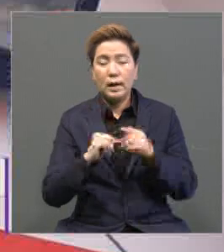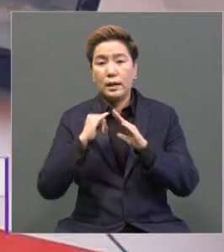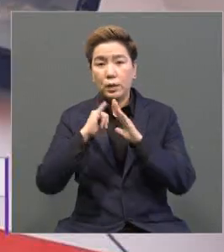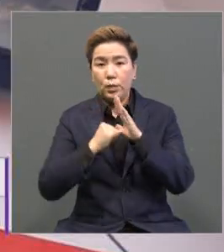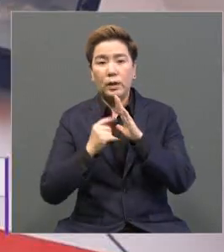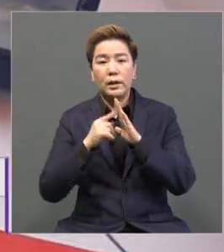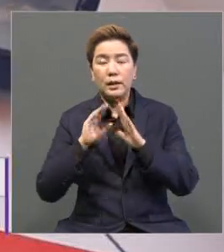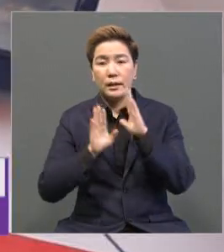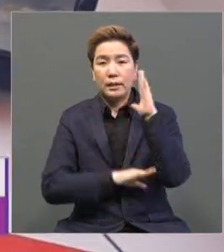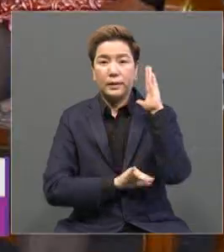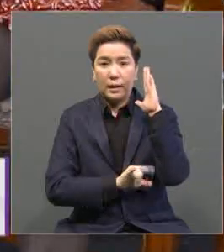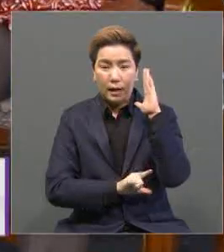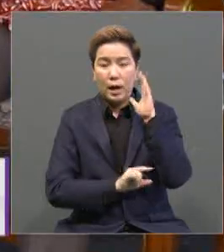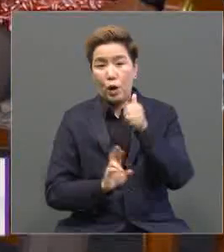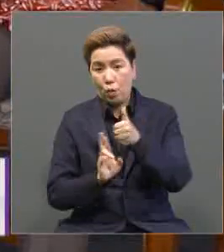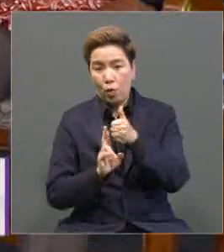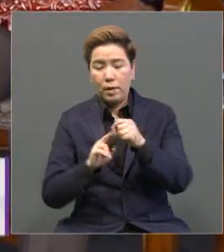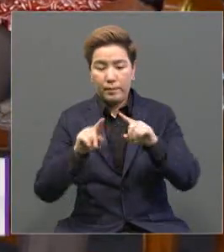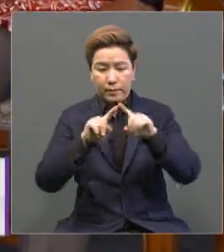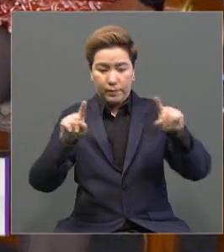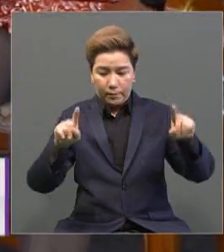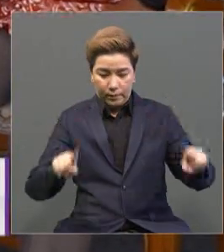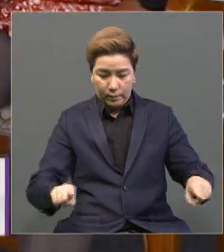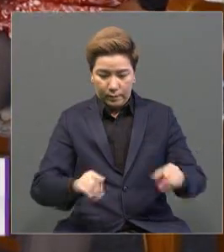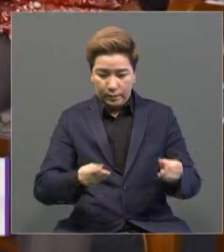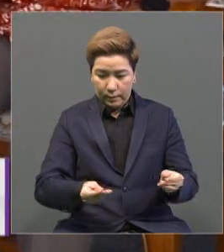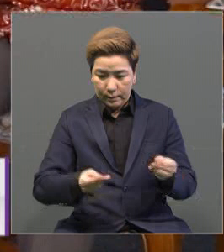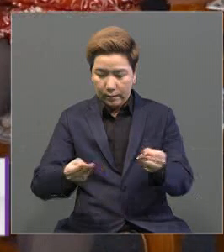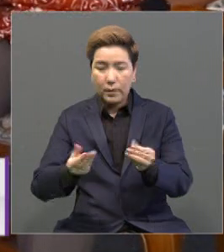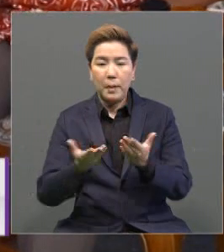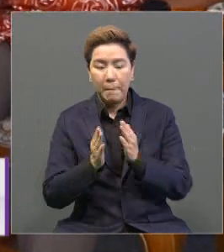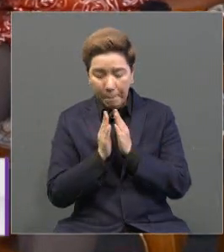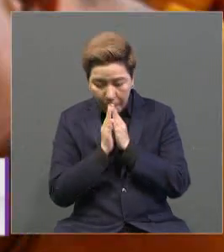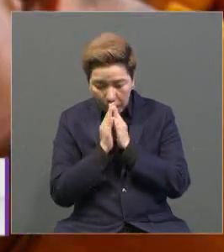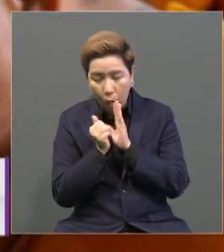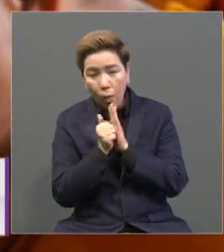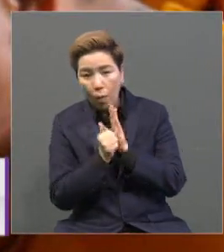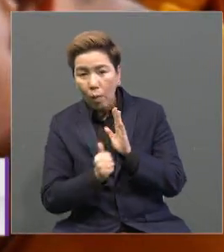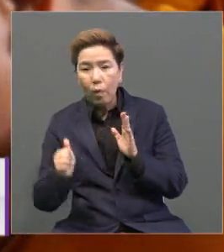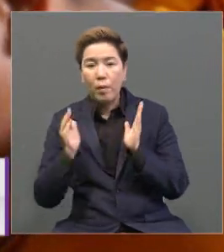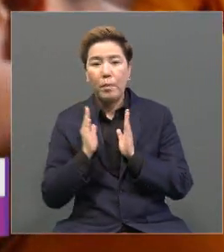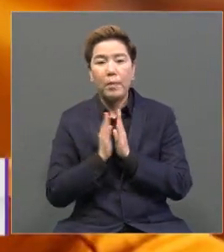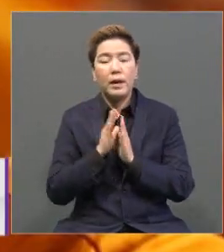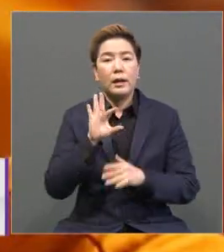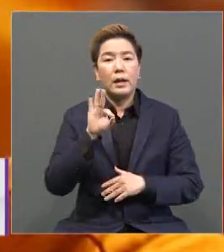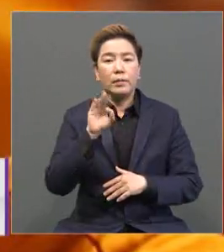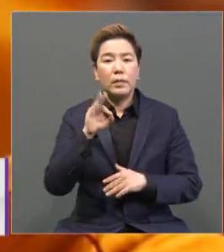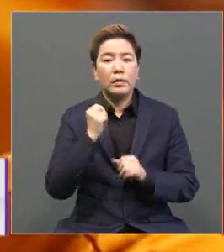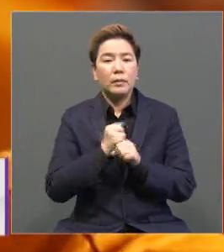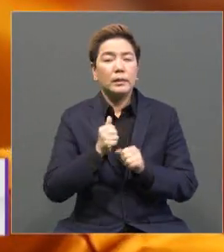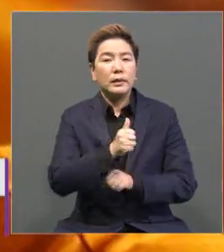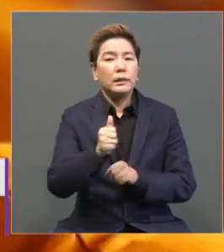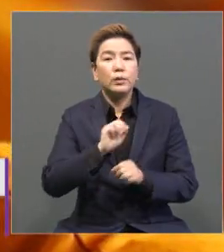รองผู้ว่าราชการจังหวัดยะลาได้มอบวุฒิบัตรและหลานสิกขาในโครงการบรรพชาอุปสมบท 99รูปถวายพระ